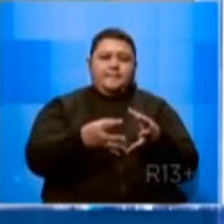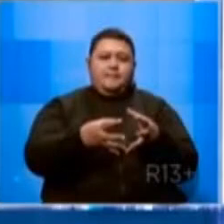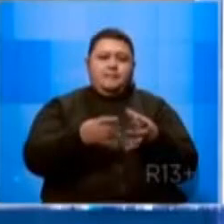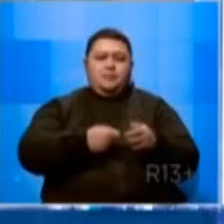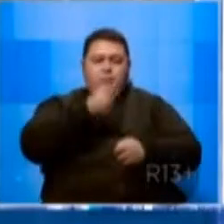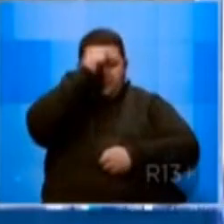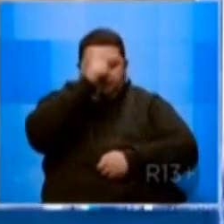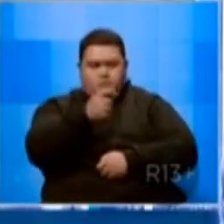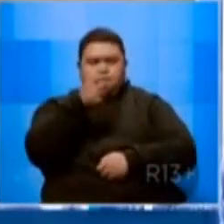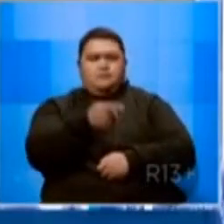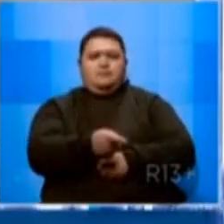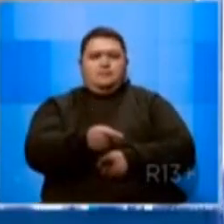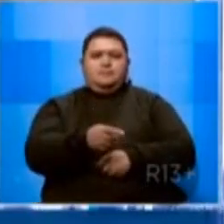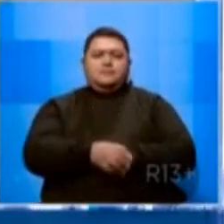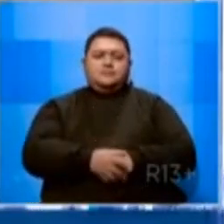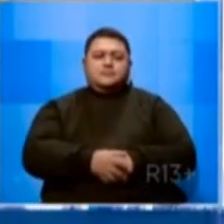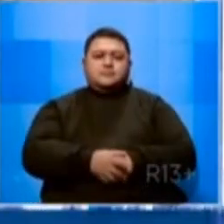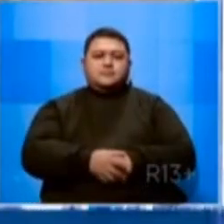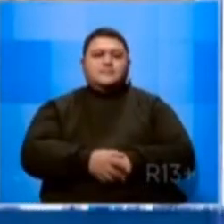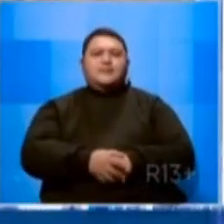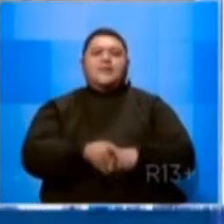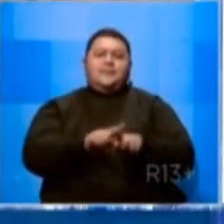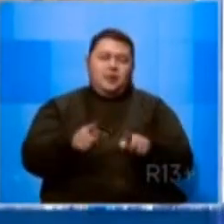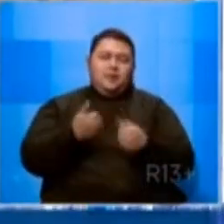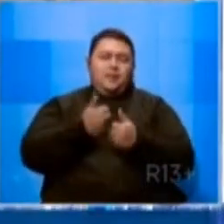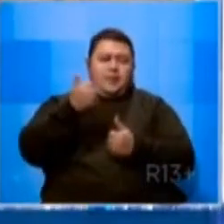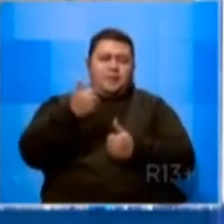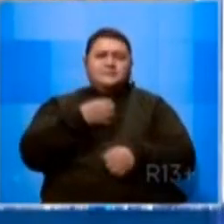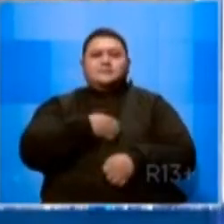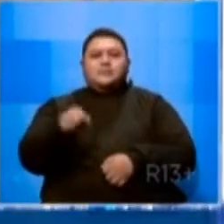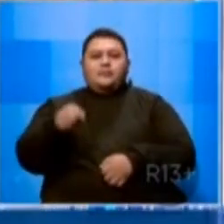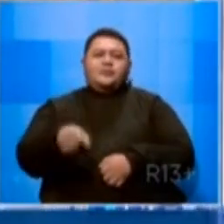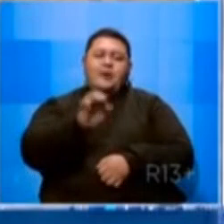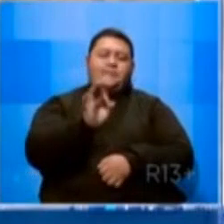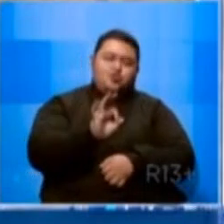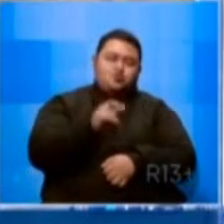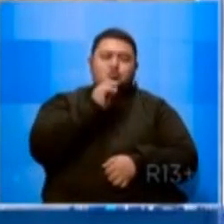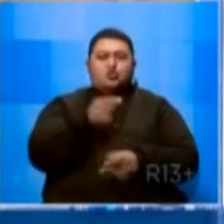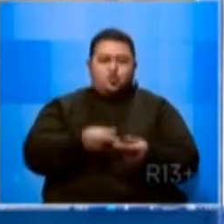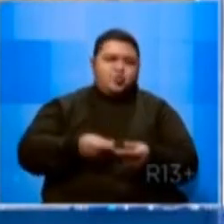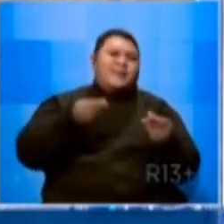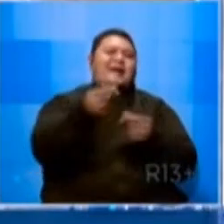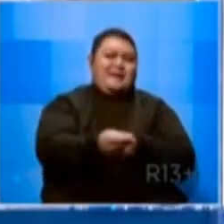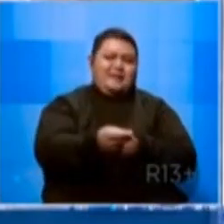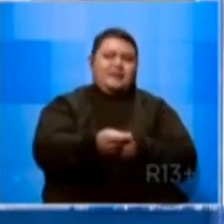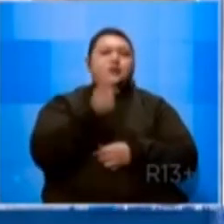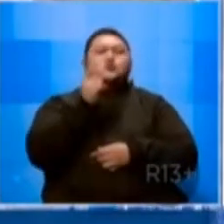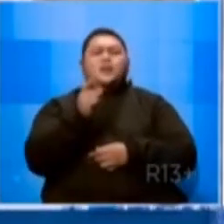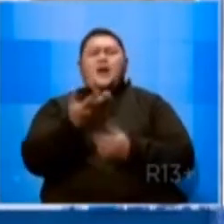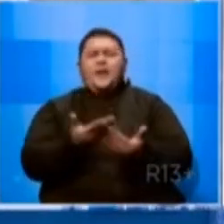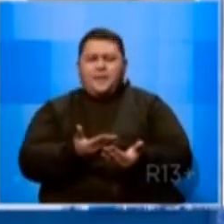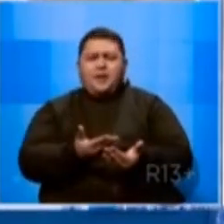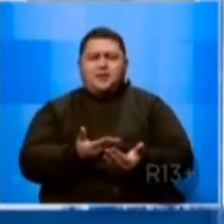menghargai itu hak Jaksa namun lebih baik ya Jaksa tidak perlu melakukan upaya company agar apa